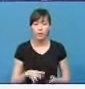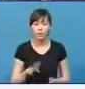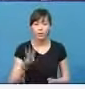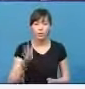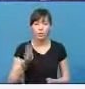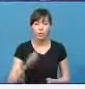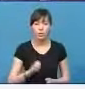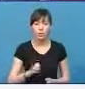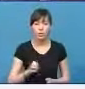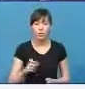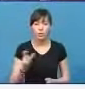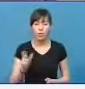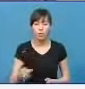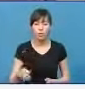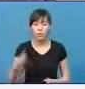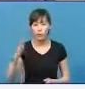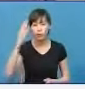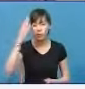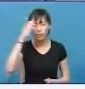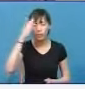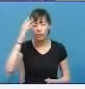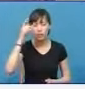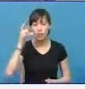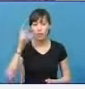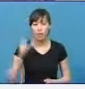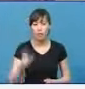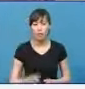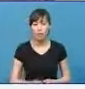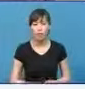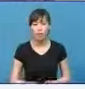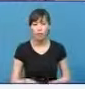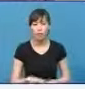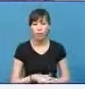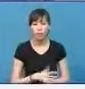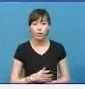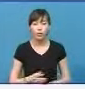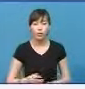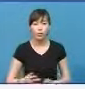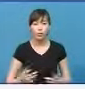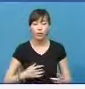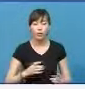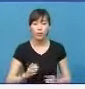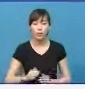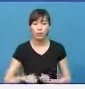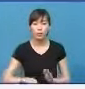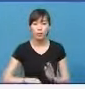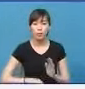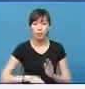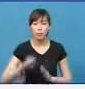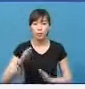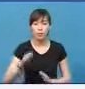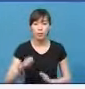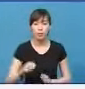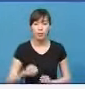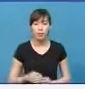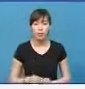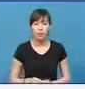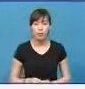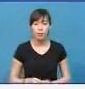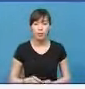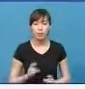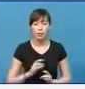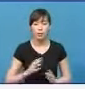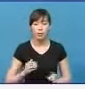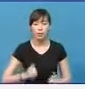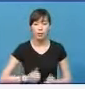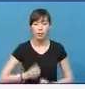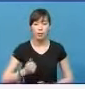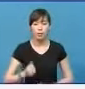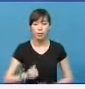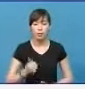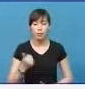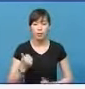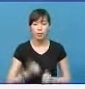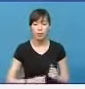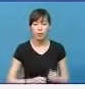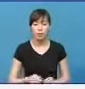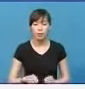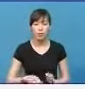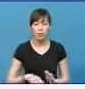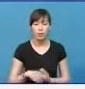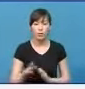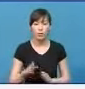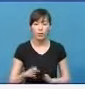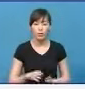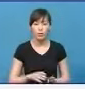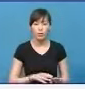таланты қазақ халқының ұлттық өнерін биікке көтерді. Мәдениет мерейімінің фестивалі жақсы жүріп жатыр. Облыс